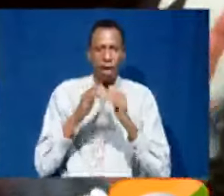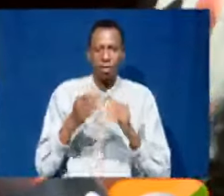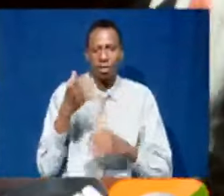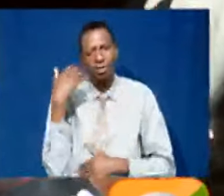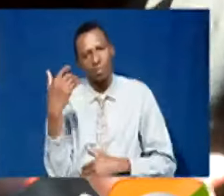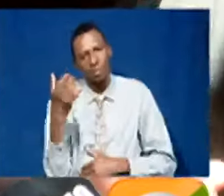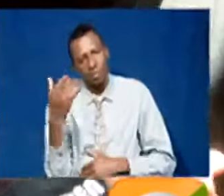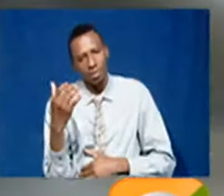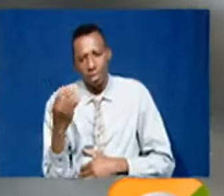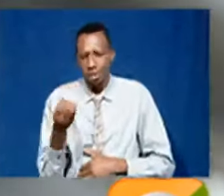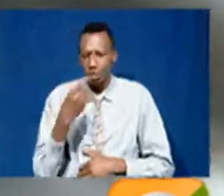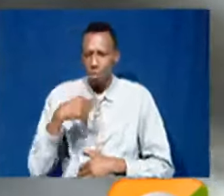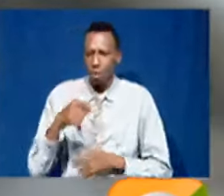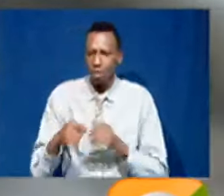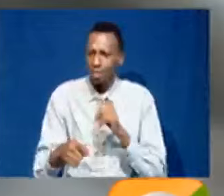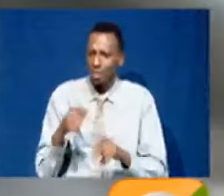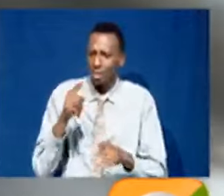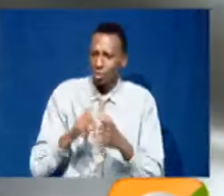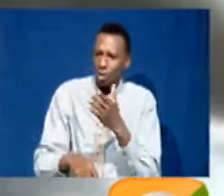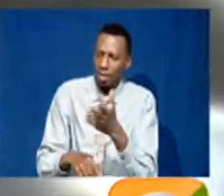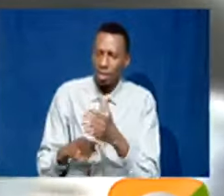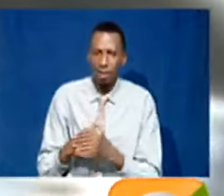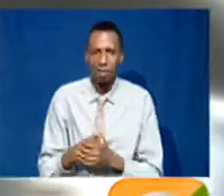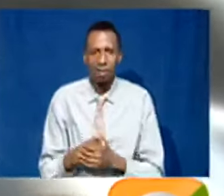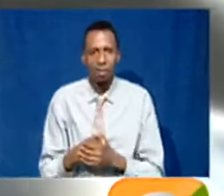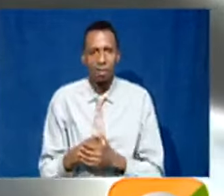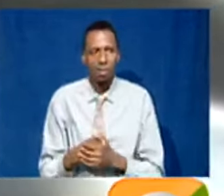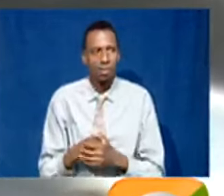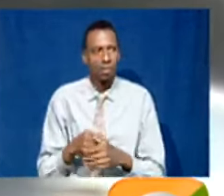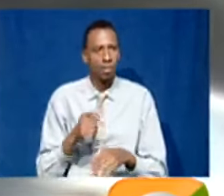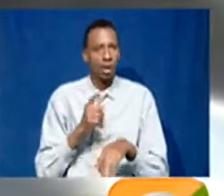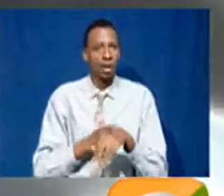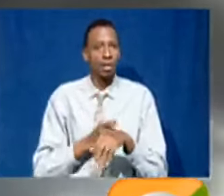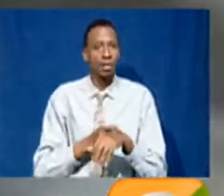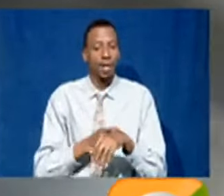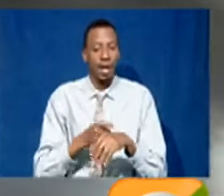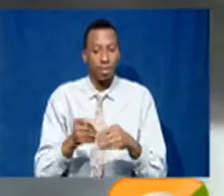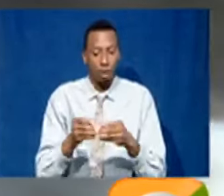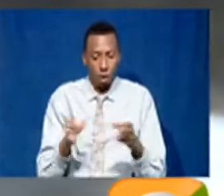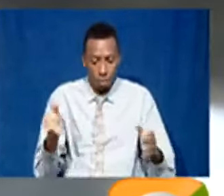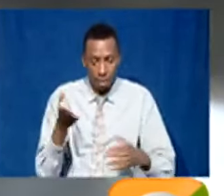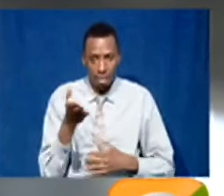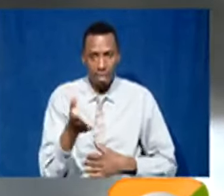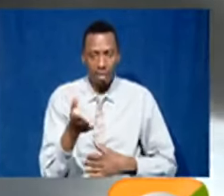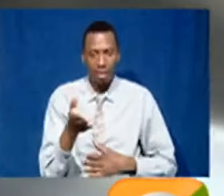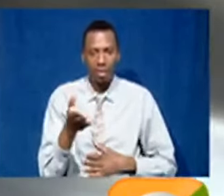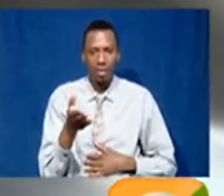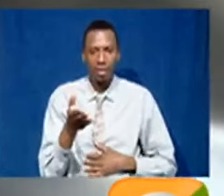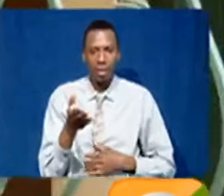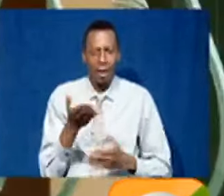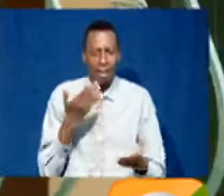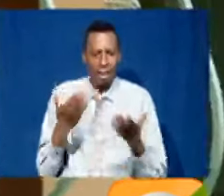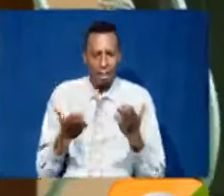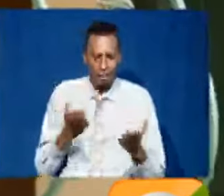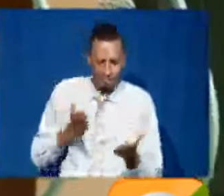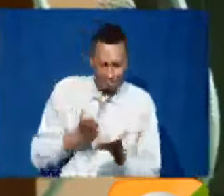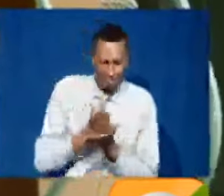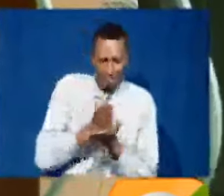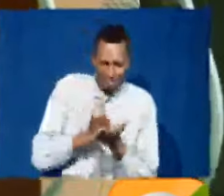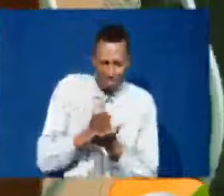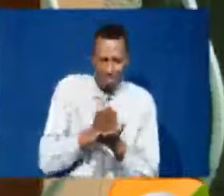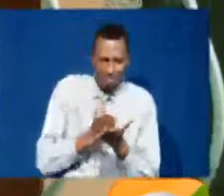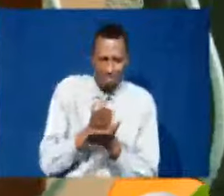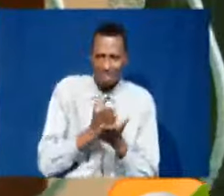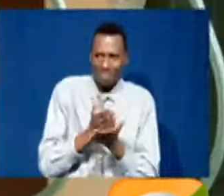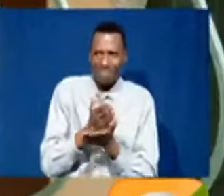alikuwa anachinja. Hapo chini kaka kufungua hiyo kitu, imekatwa, ni kama imekatwa na musumeno. Juu, hakuna damu hata kwa